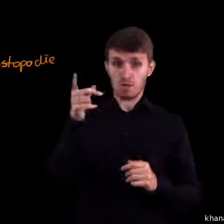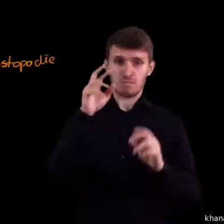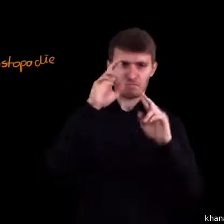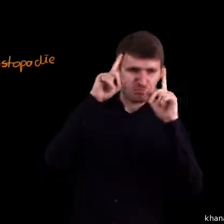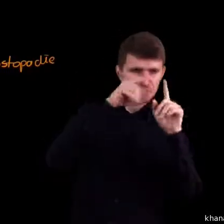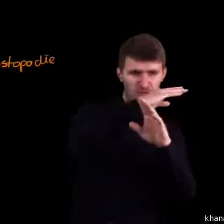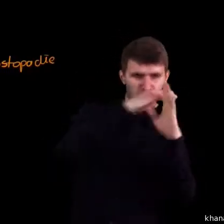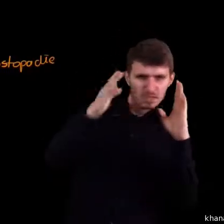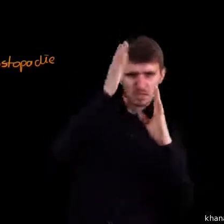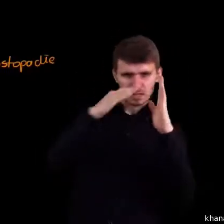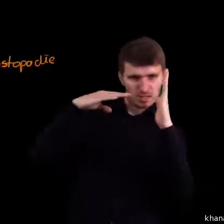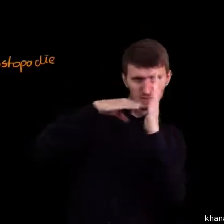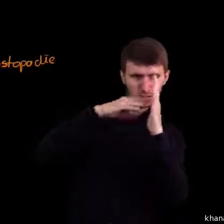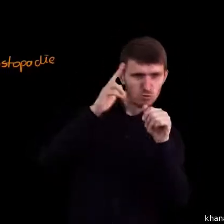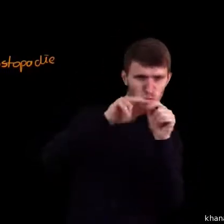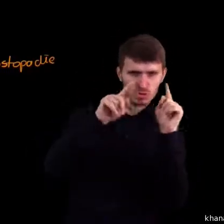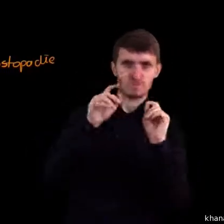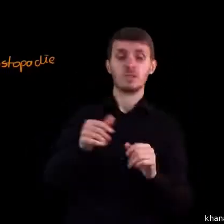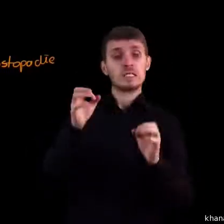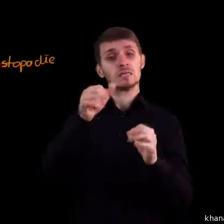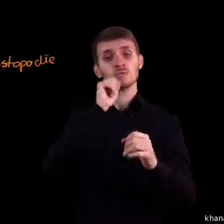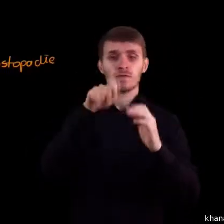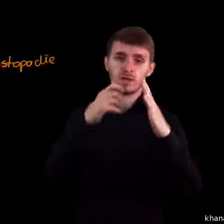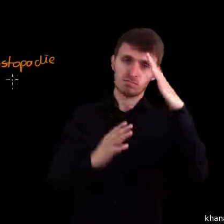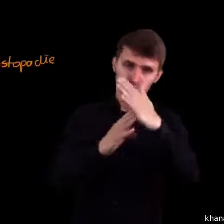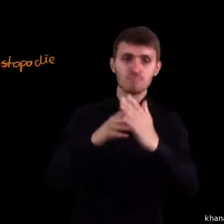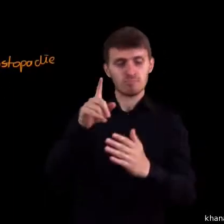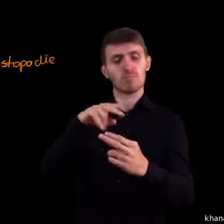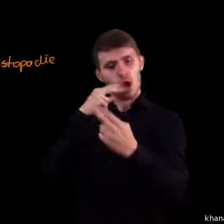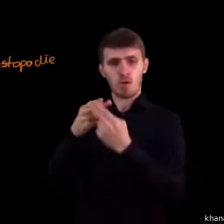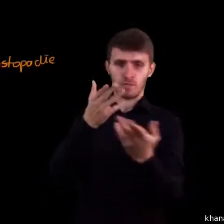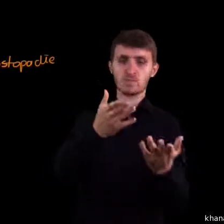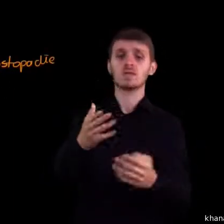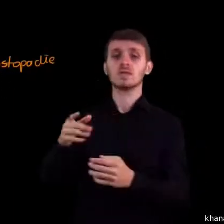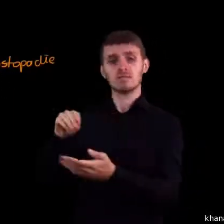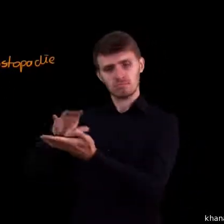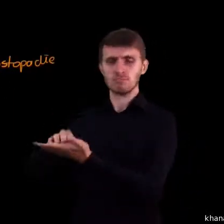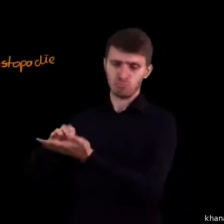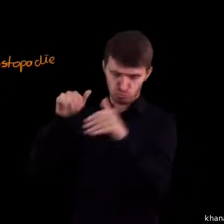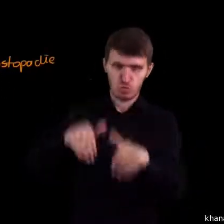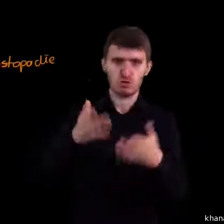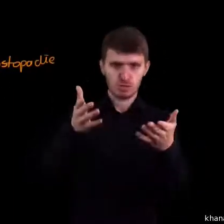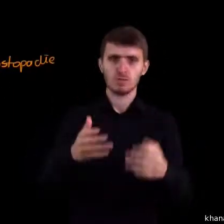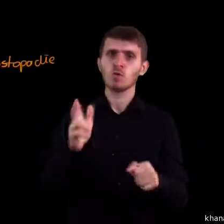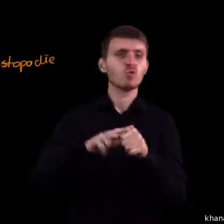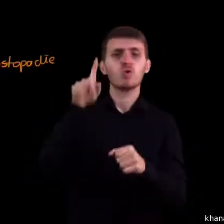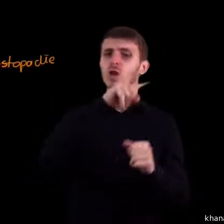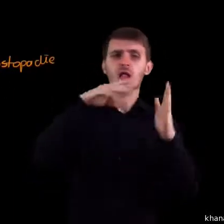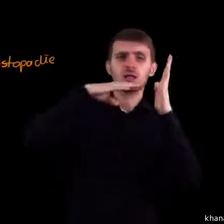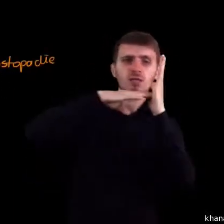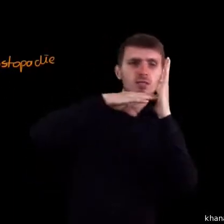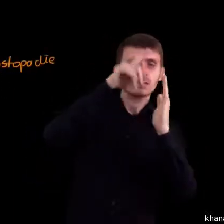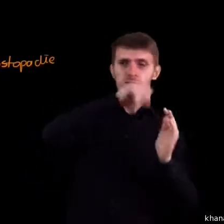pytanie. Możesz zapisać na kartce. W porządku, które proste są prostopadłe? Na pewno prosta ST,